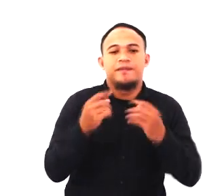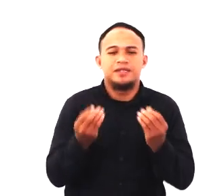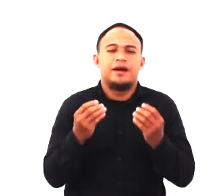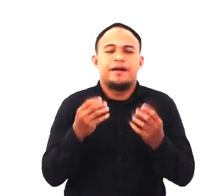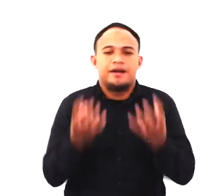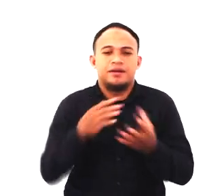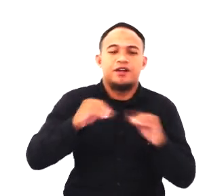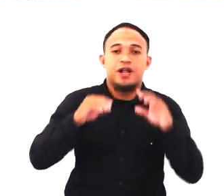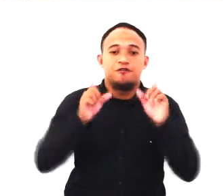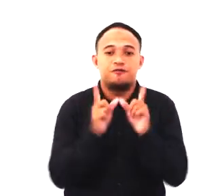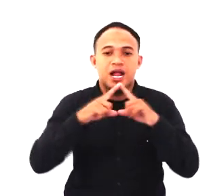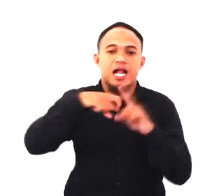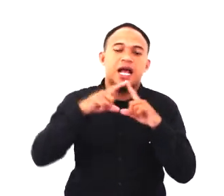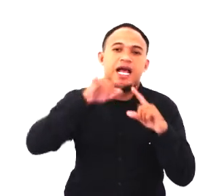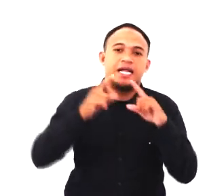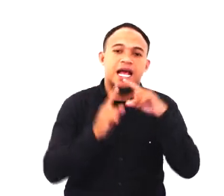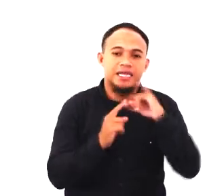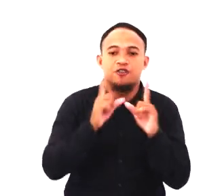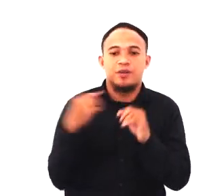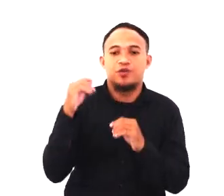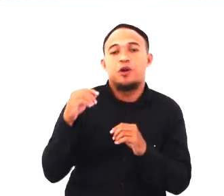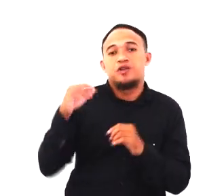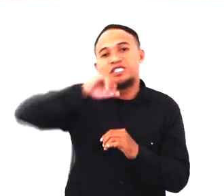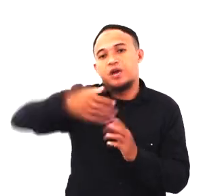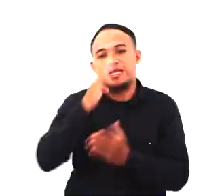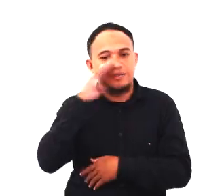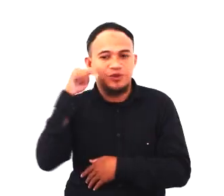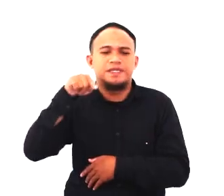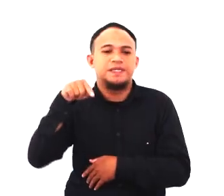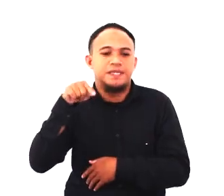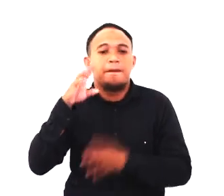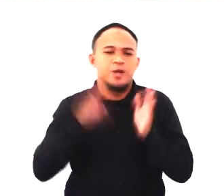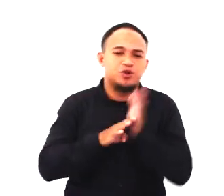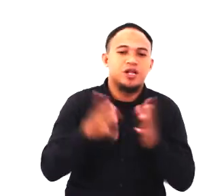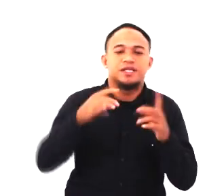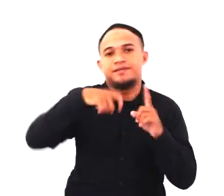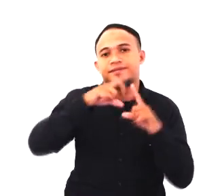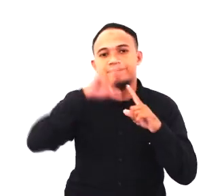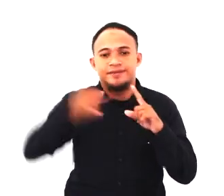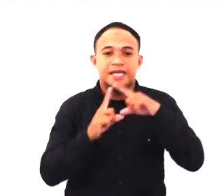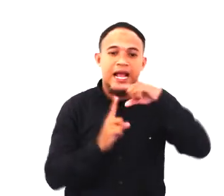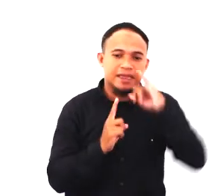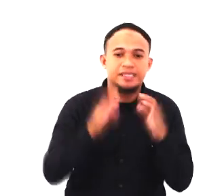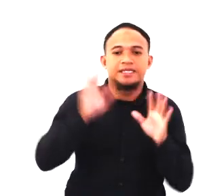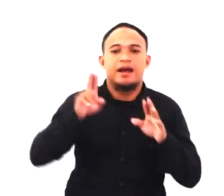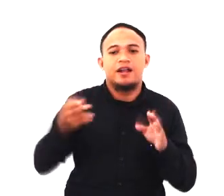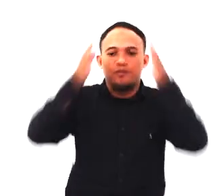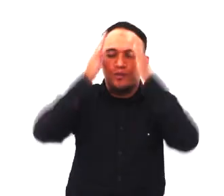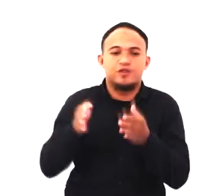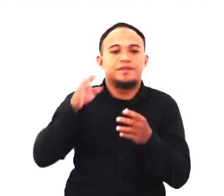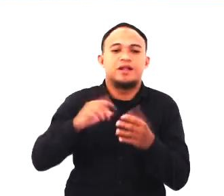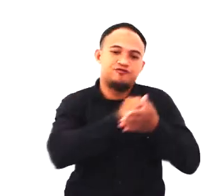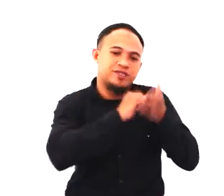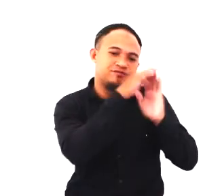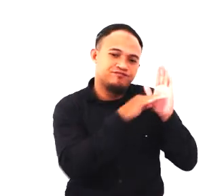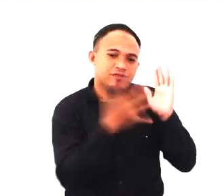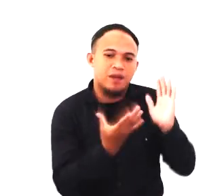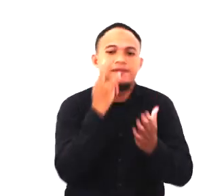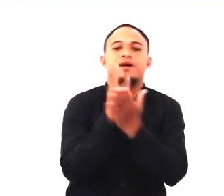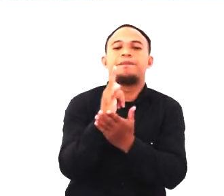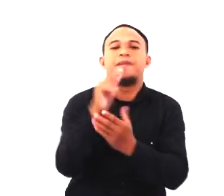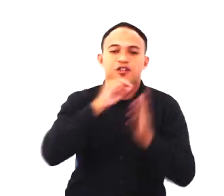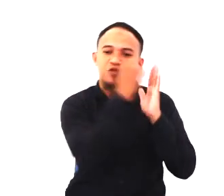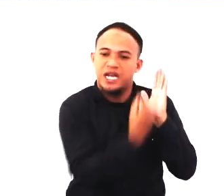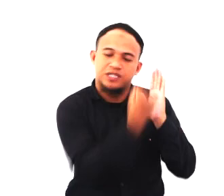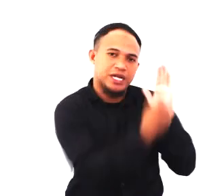itu menuturkan, seorang Kajati tidak hanya terfokus pada tugas dan fungsinya saja, tetapi ada pula tugas-tugas